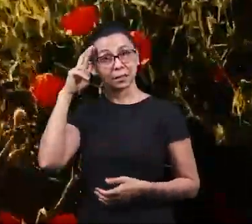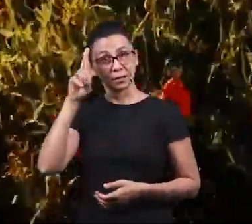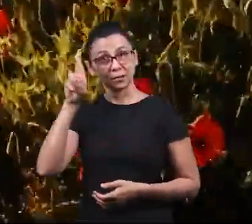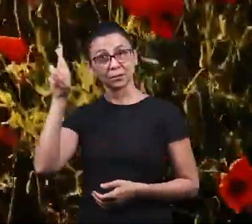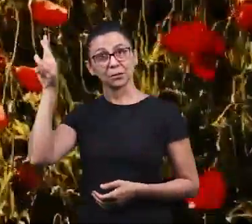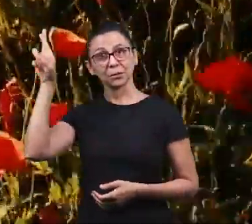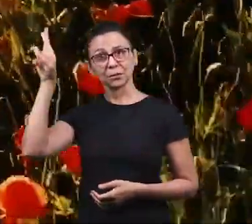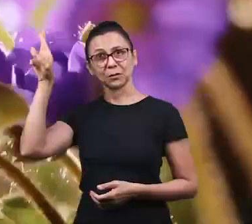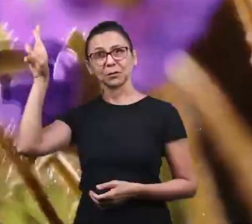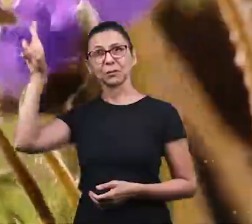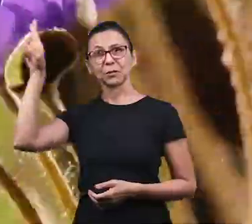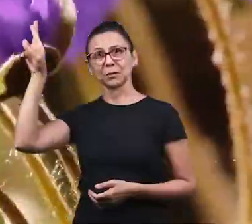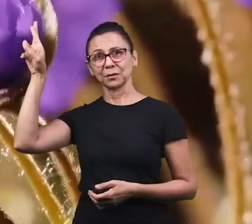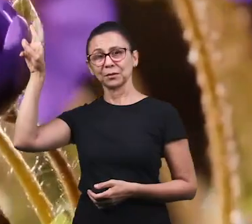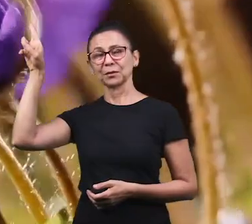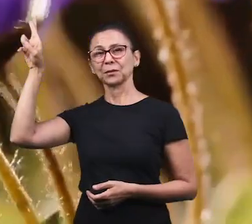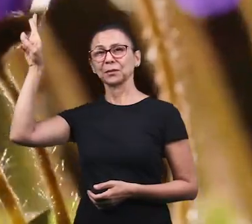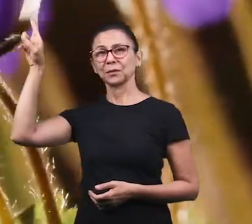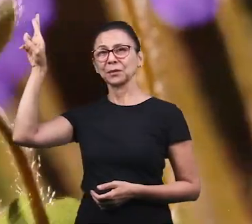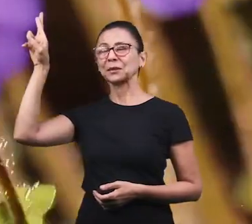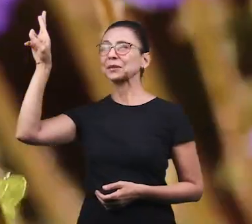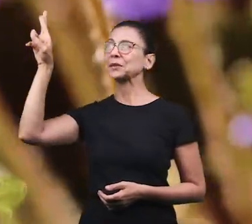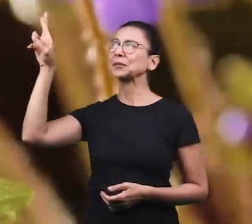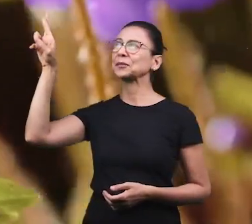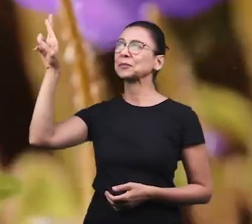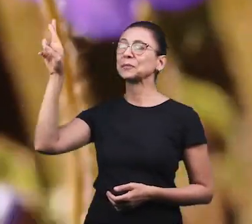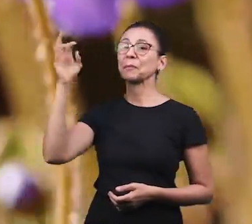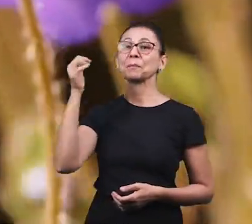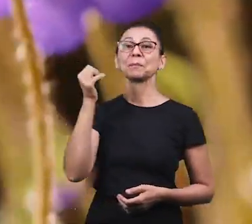amor, Senhor,